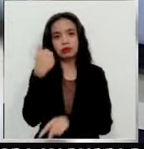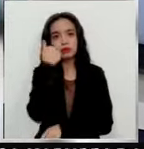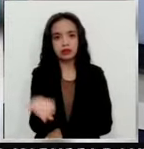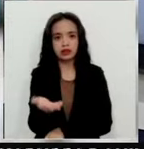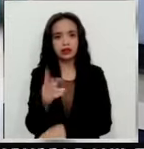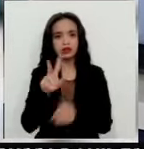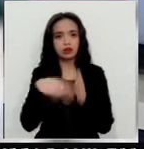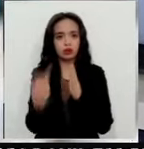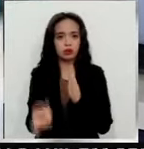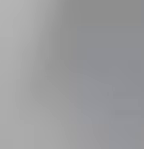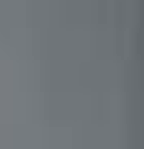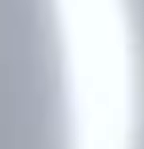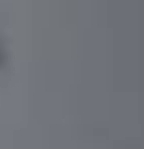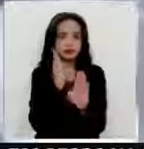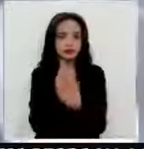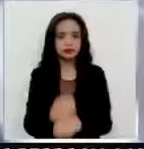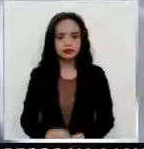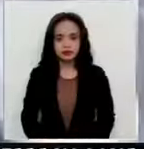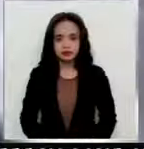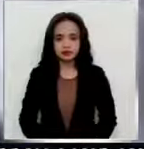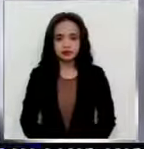One Western Visayas.